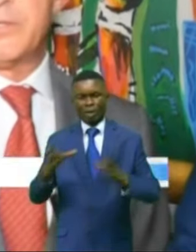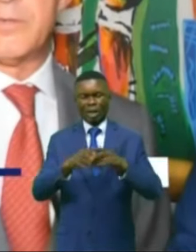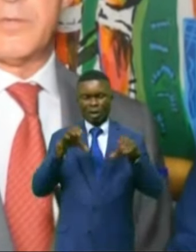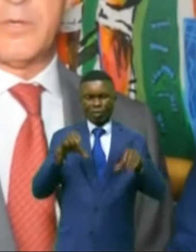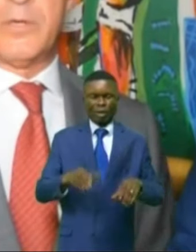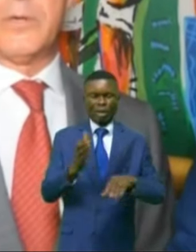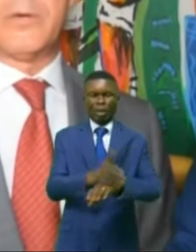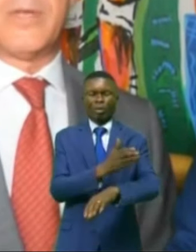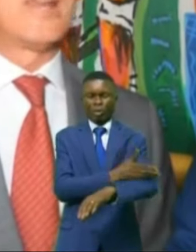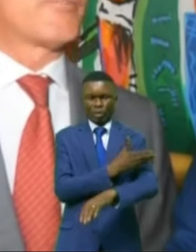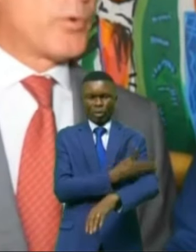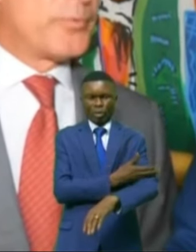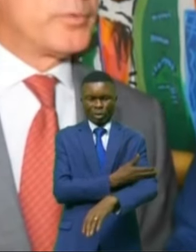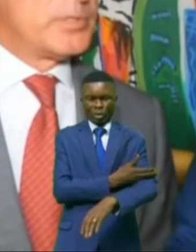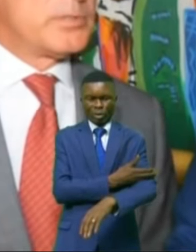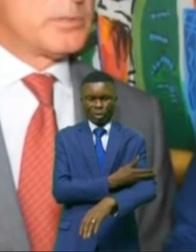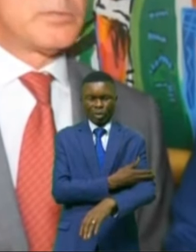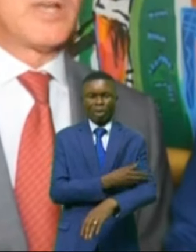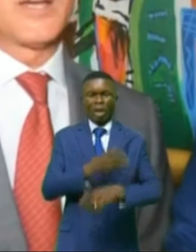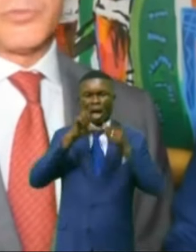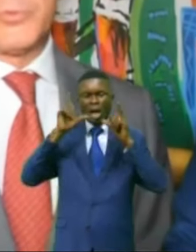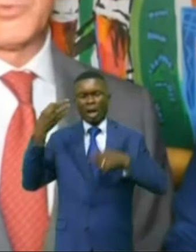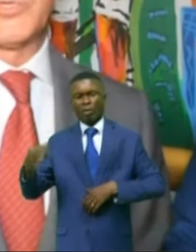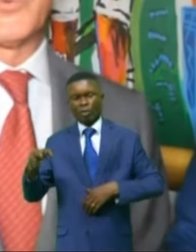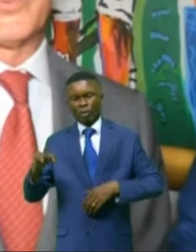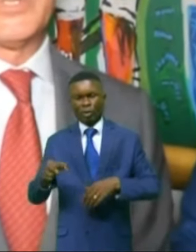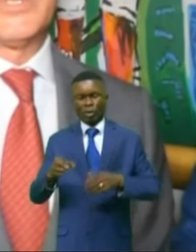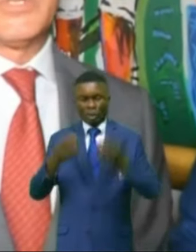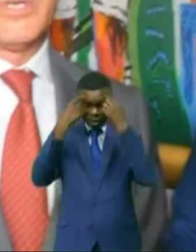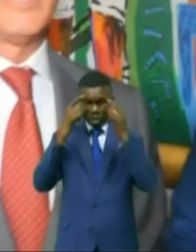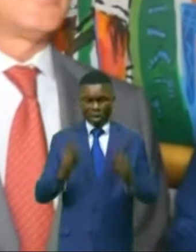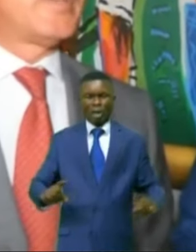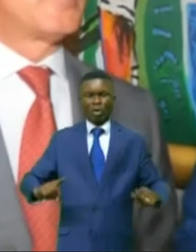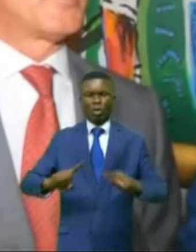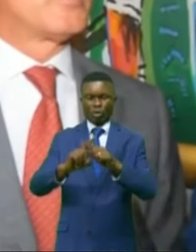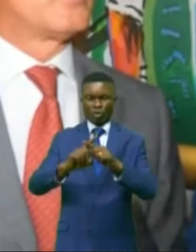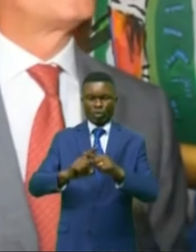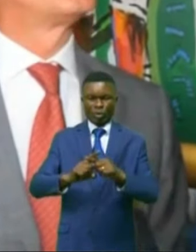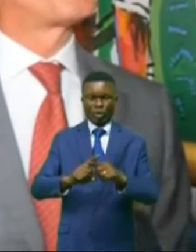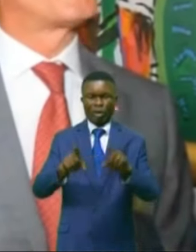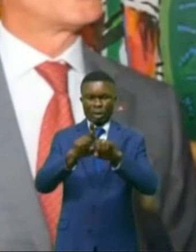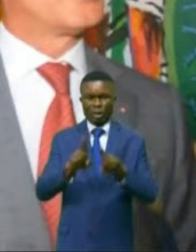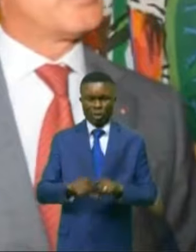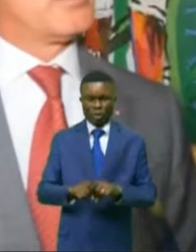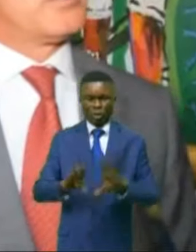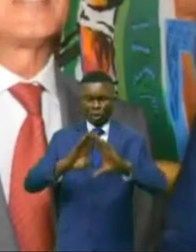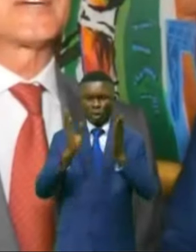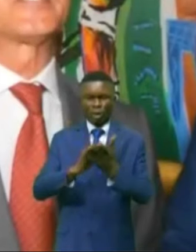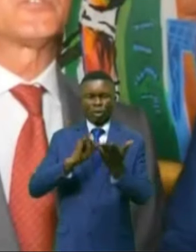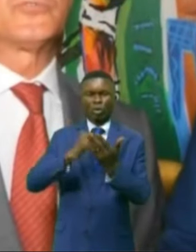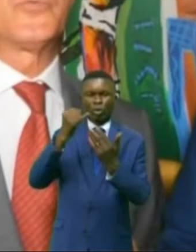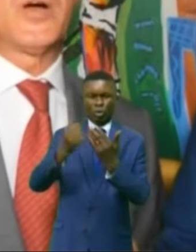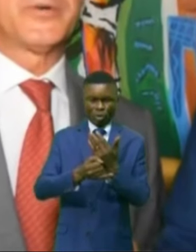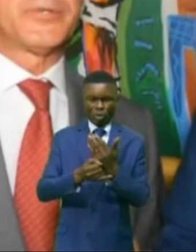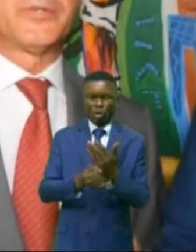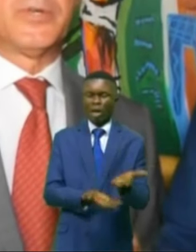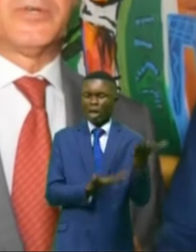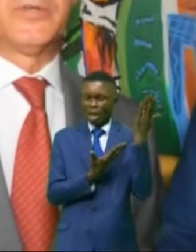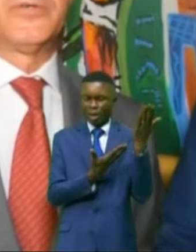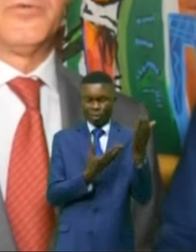progresser et la francophonie, la résolution des conflits, et évidemment tous les projets. C'est intéressant de